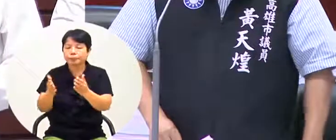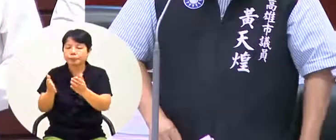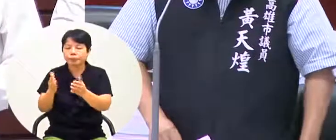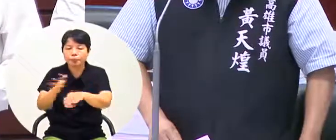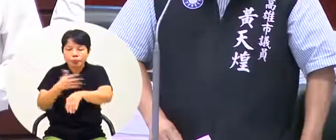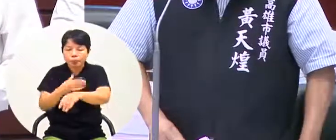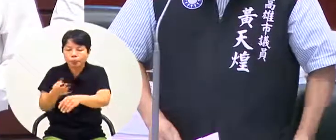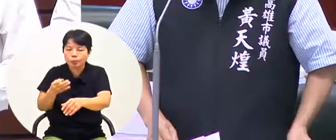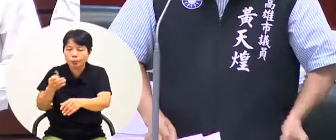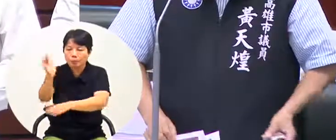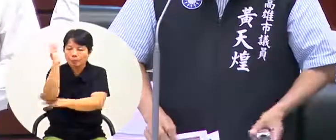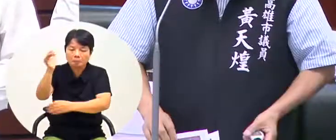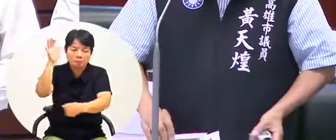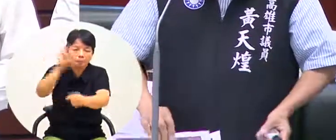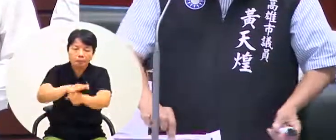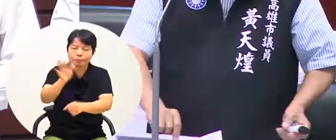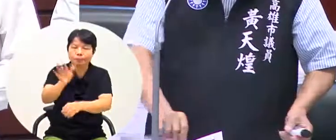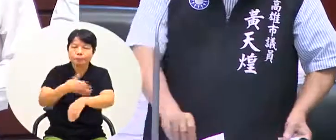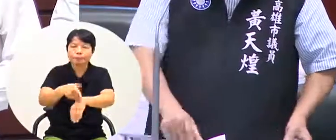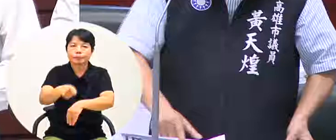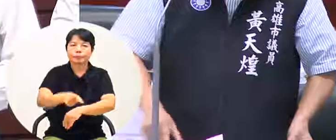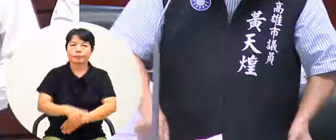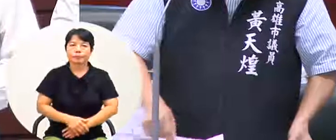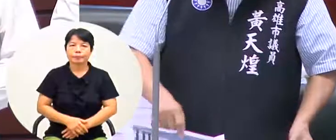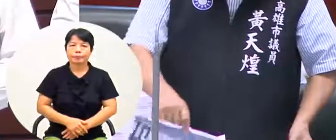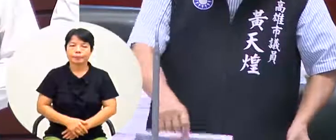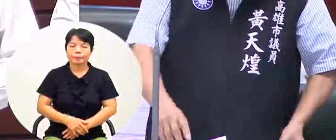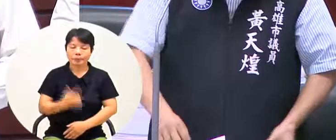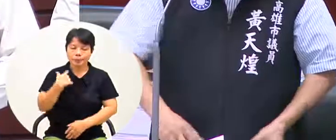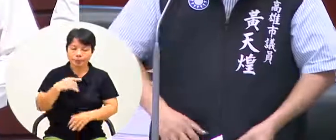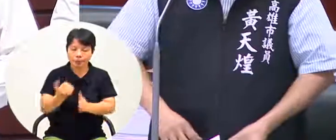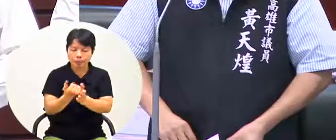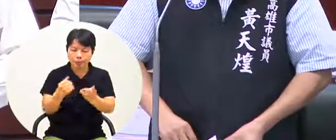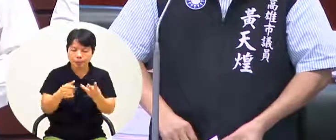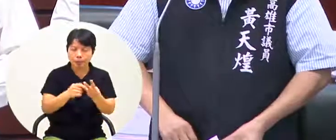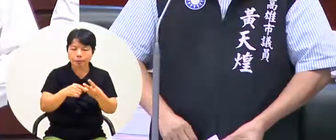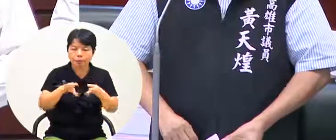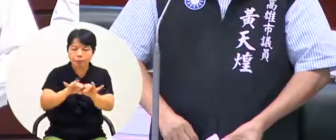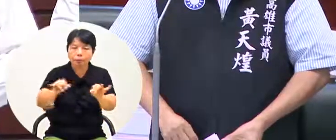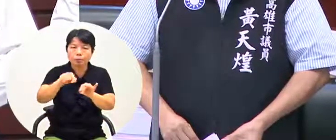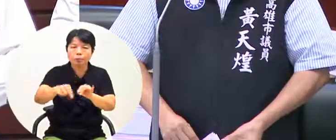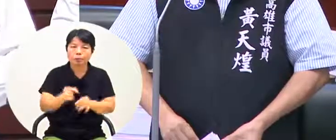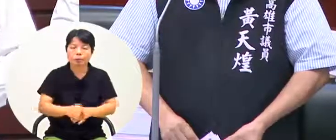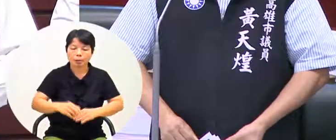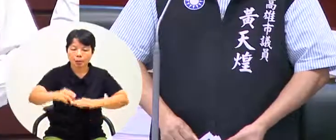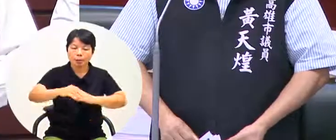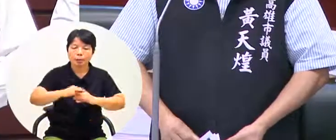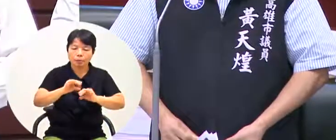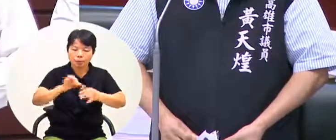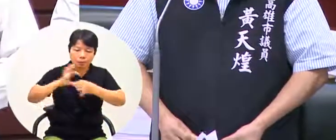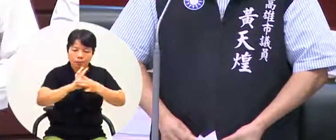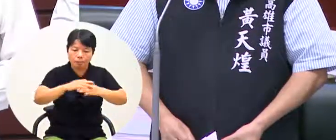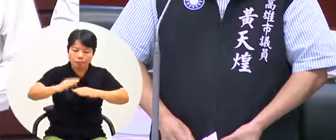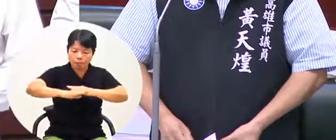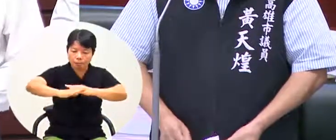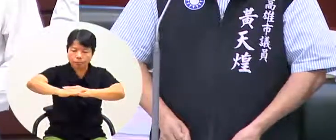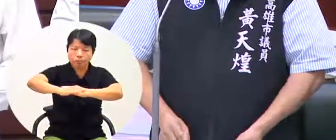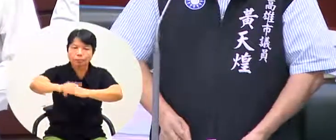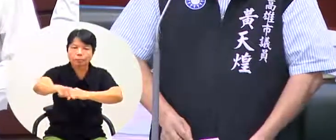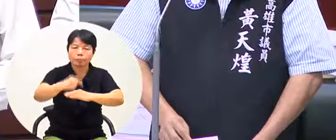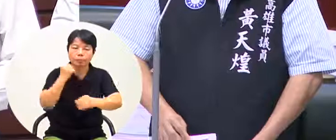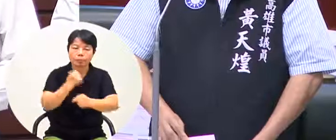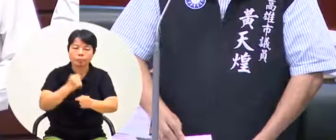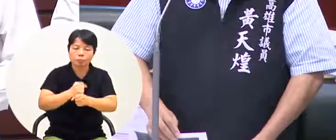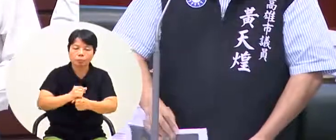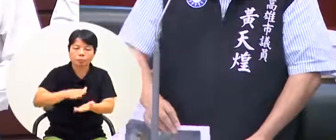个就是坦途咧讲即个铺面吼，我是采连锁地砖去铺设，啊，但是是做软底，毋是做硬底啦吼。以